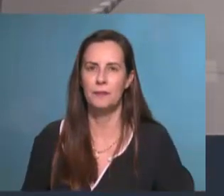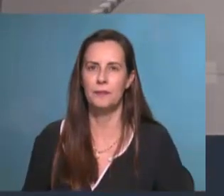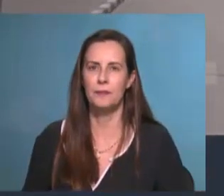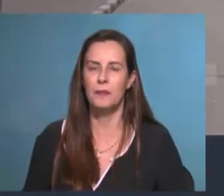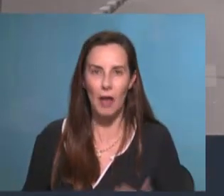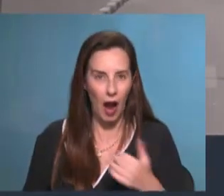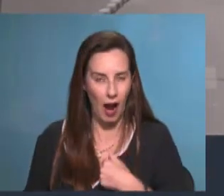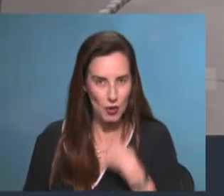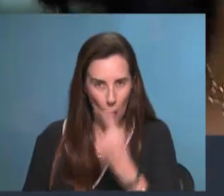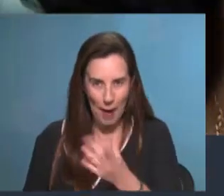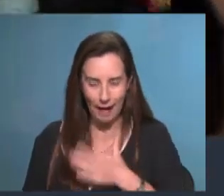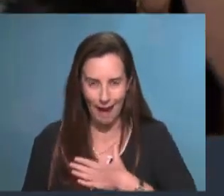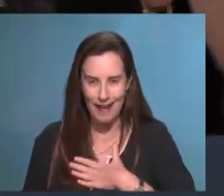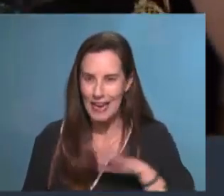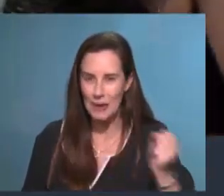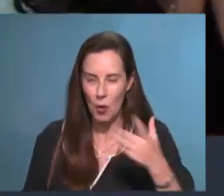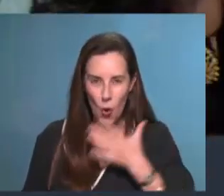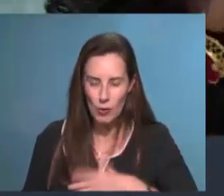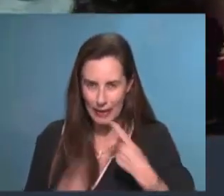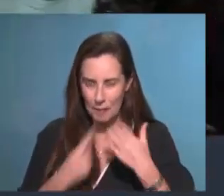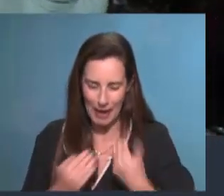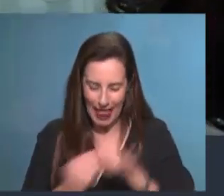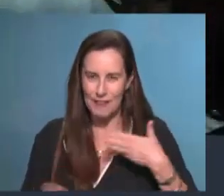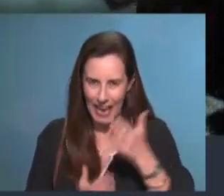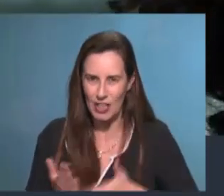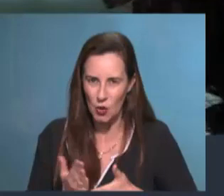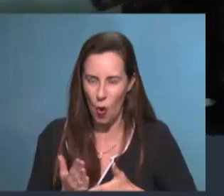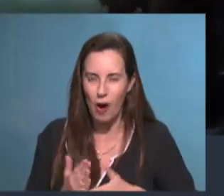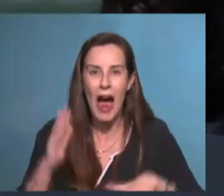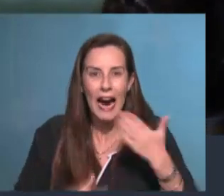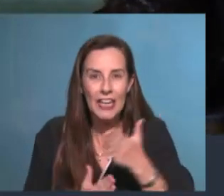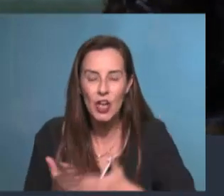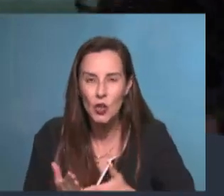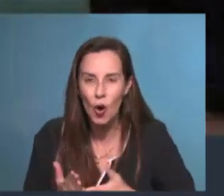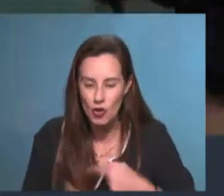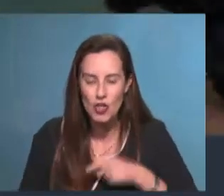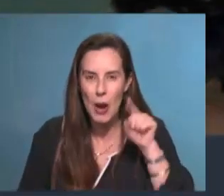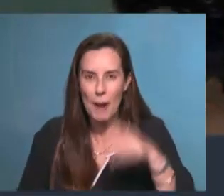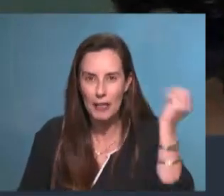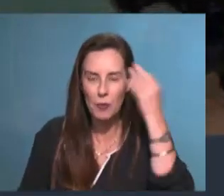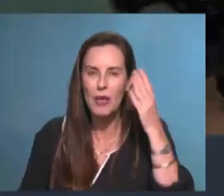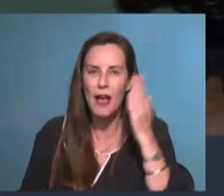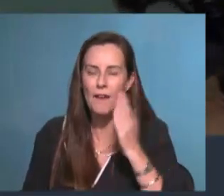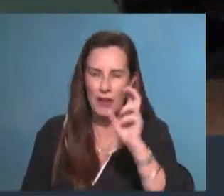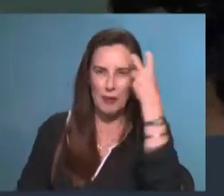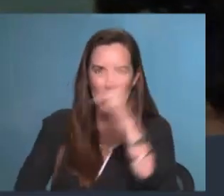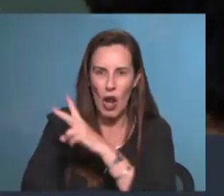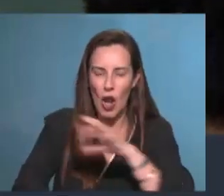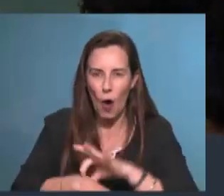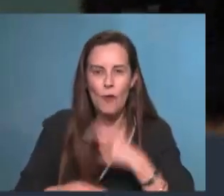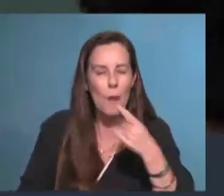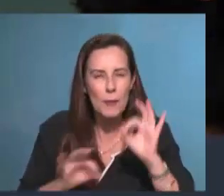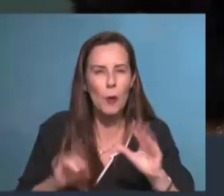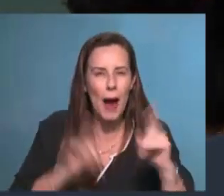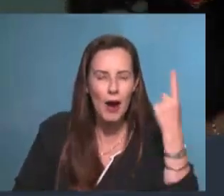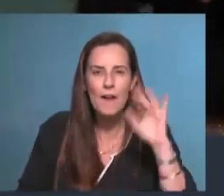אני אומרת לך שאם הוא לא היה רוצה לדבר איתי לפני הניתוח, אחרי הניתוח, בזה שבאתי לאמבולנס וקראתי לרופא, והוא אמר לו בדיוק מה היה לו